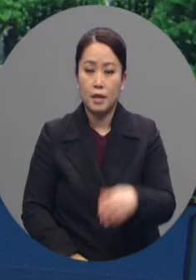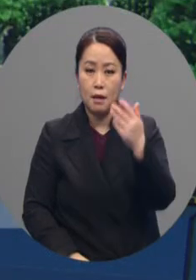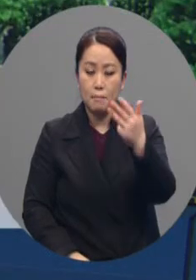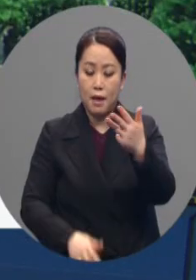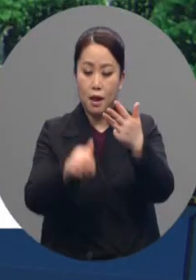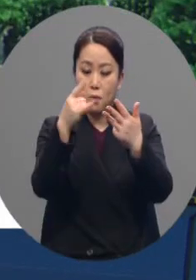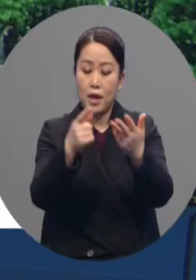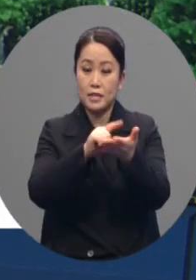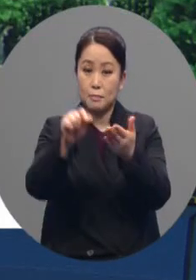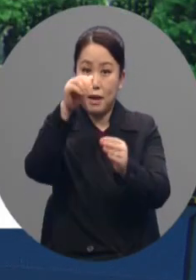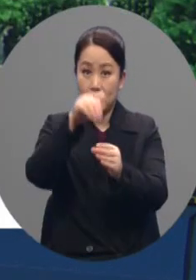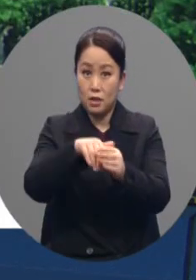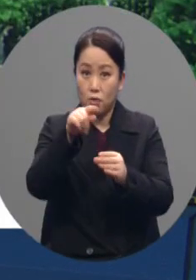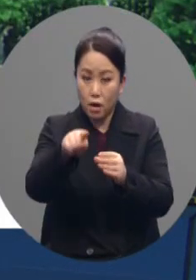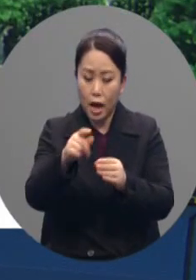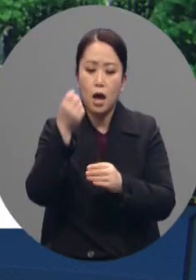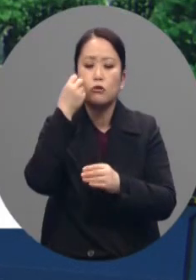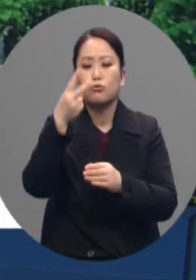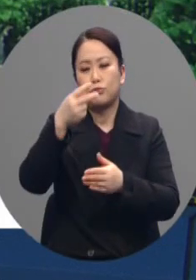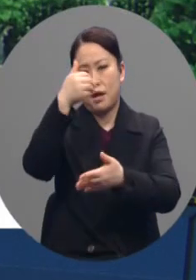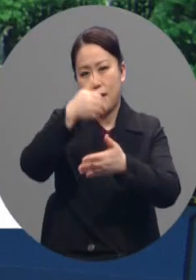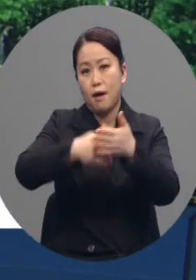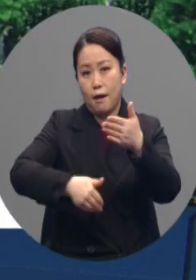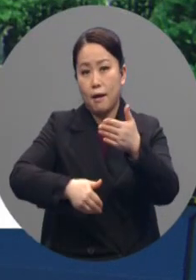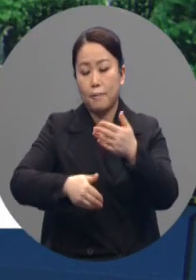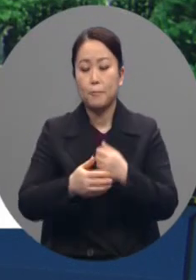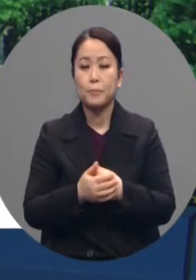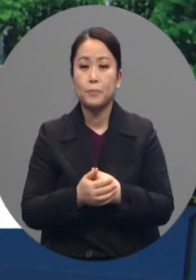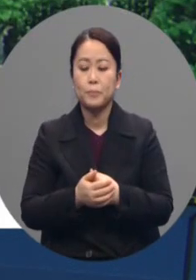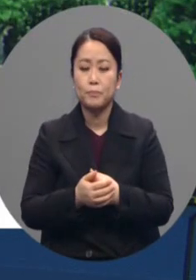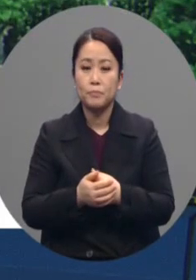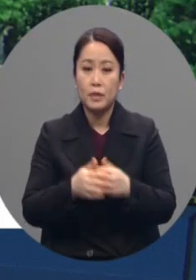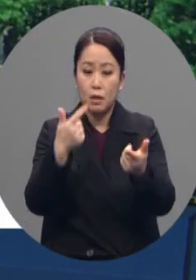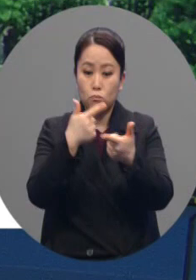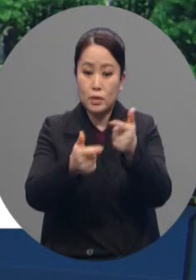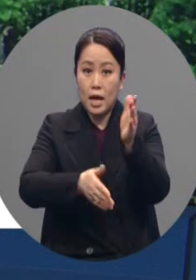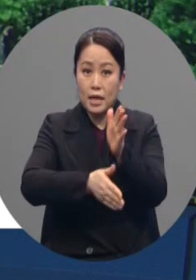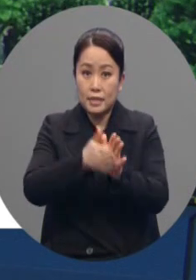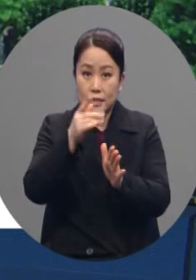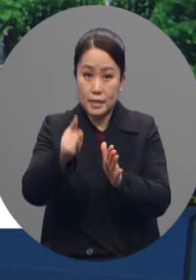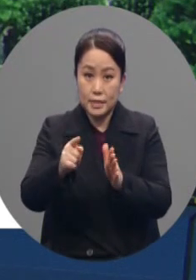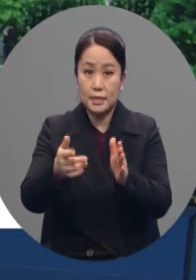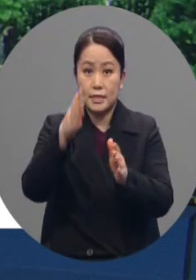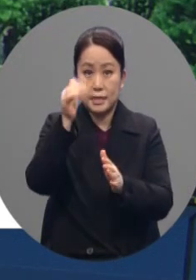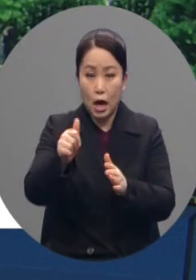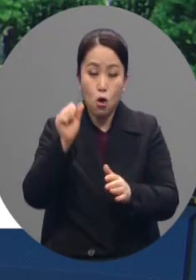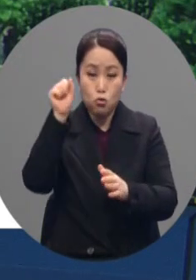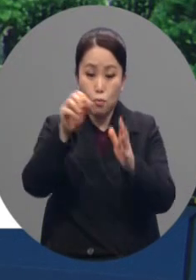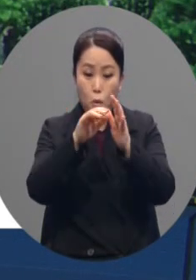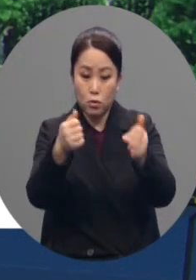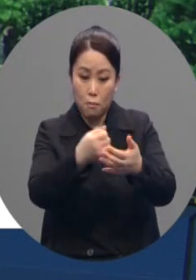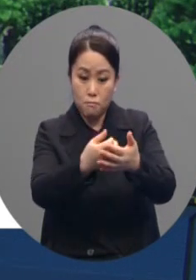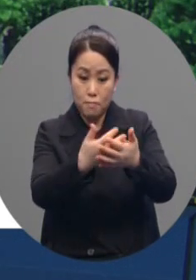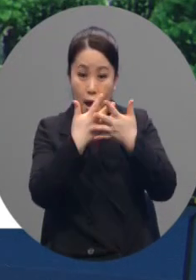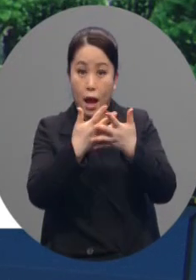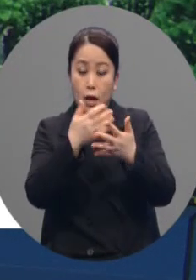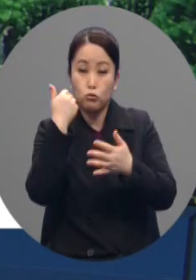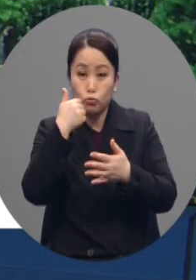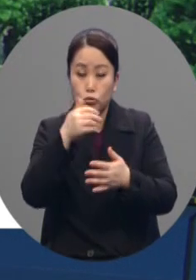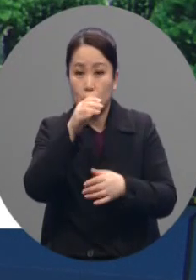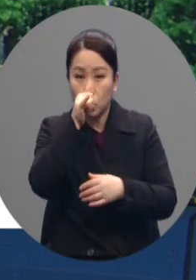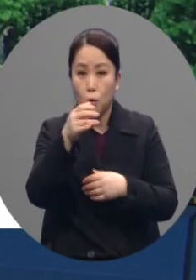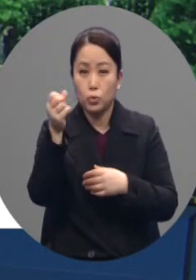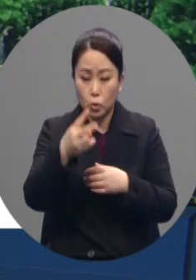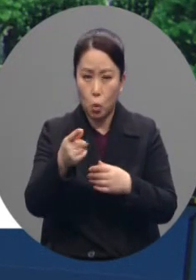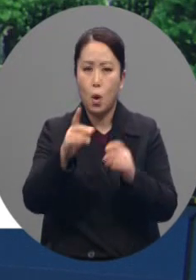제8회 지방선거가 이제 딱 두 달 앞으로 다가왔습니다. 부산시장 후보군의 윤곽이 드러나고 각 당이 공천